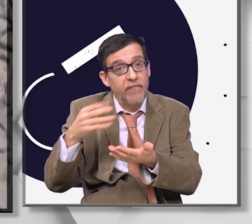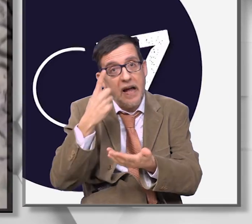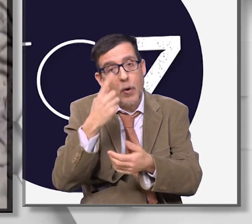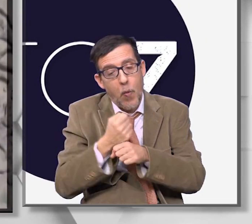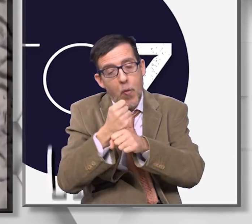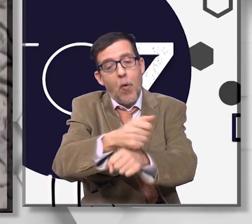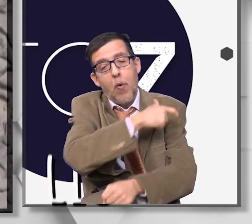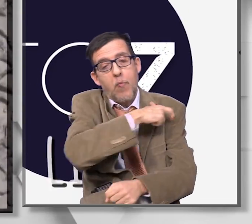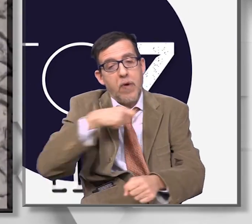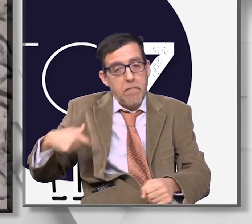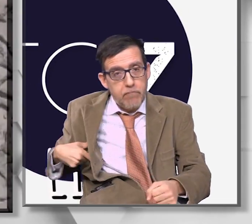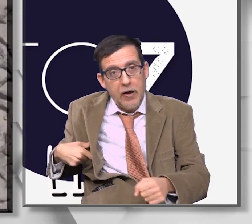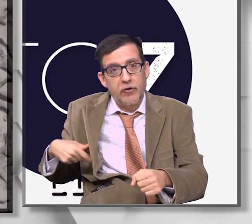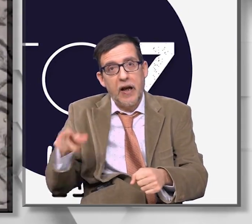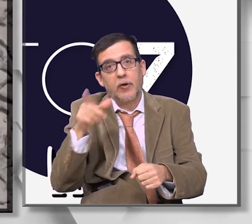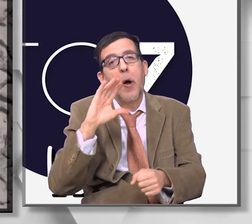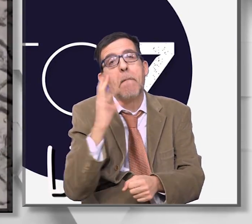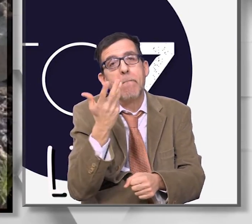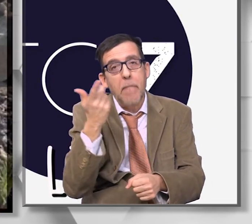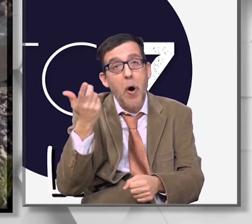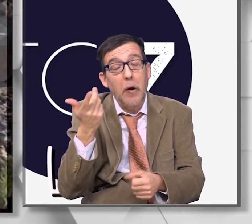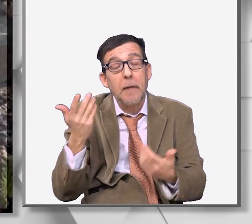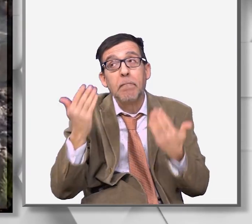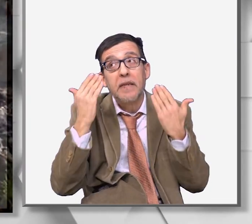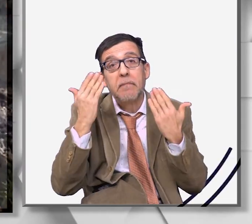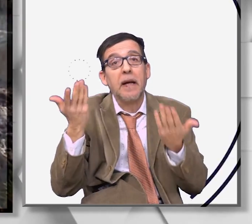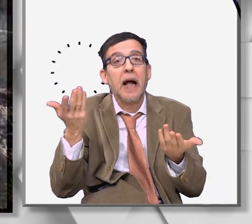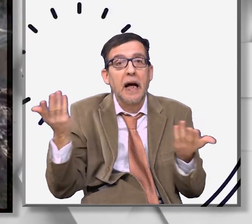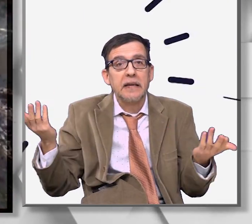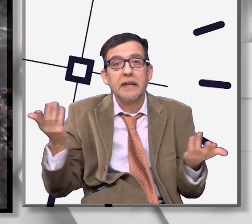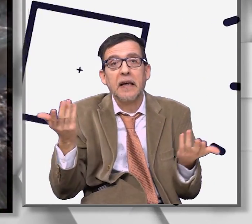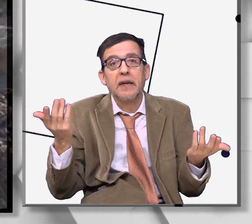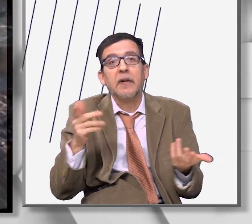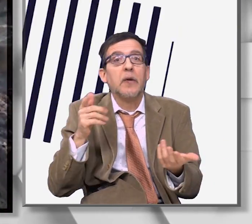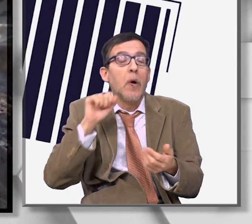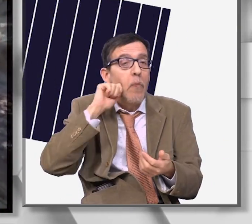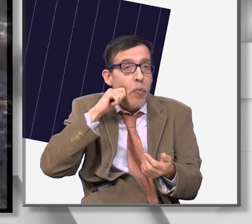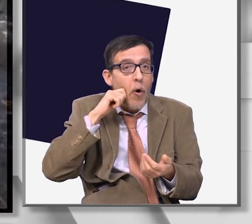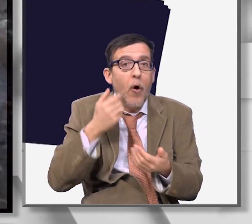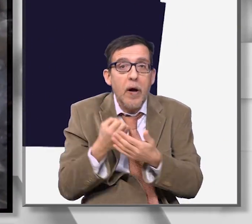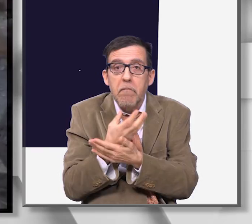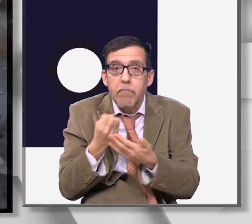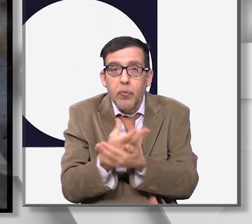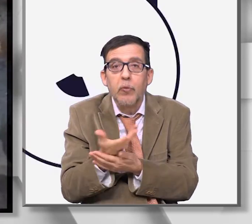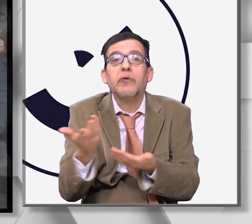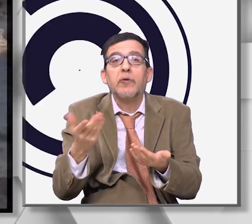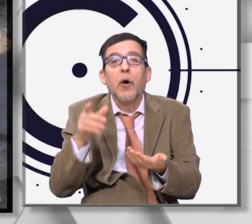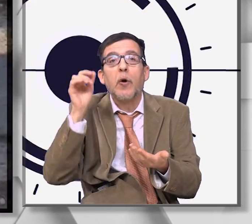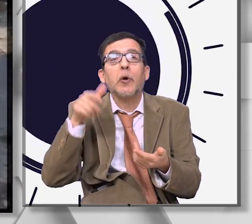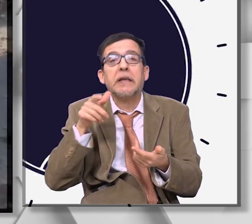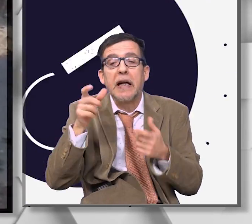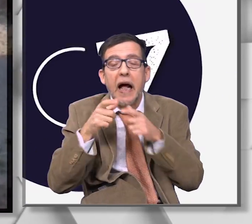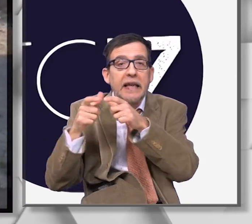più celebri nel campo della moda rappresenta un segnale di speranza e ottimismo nonché un positivo impulso al turismo nella nostra isola ha